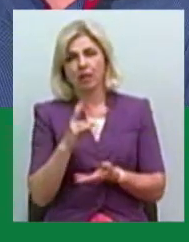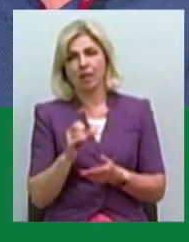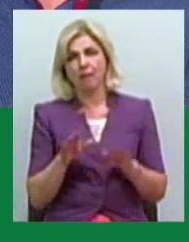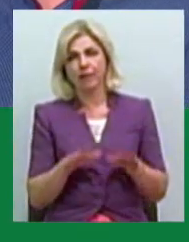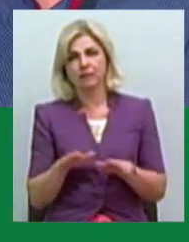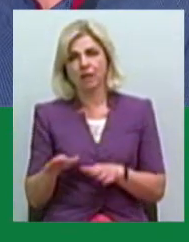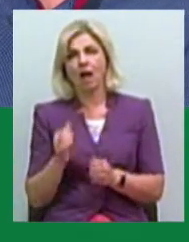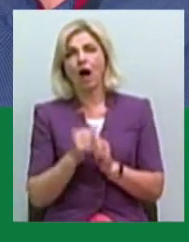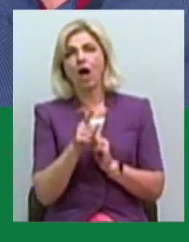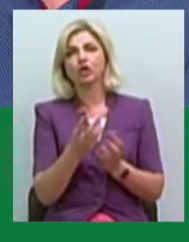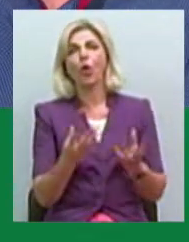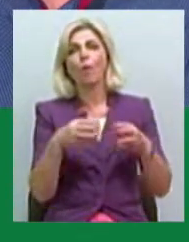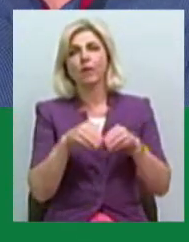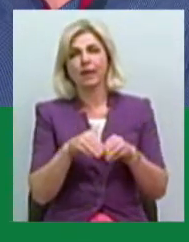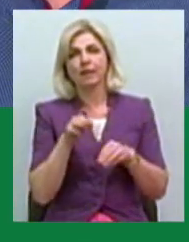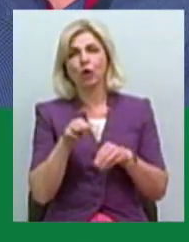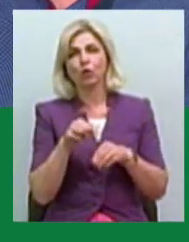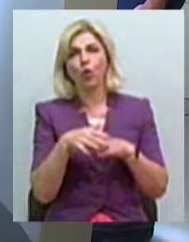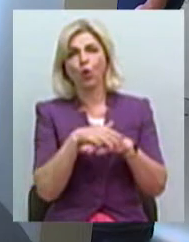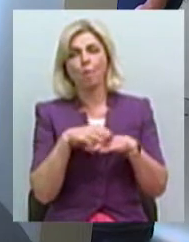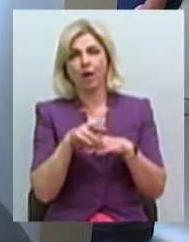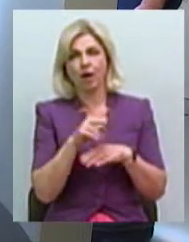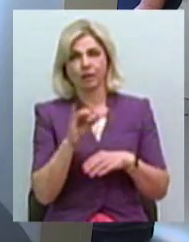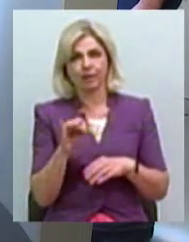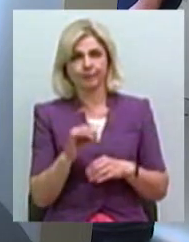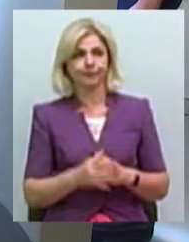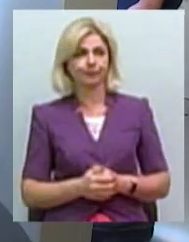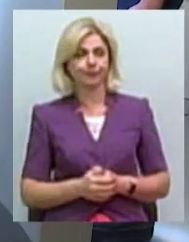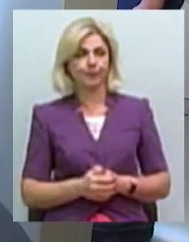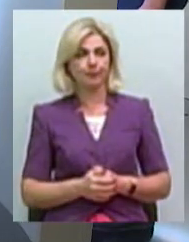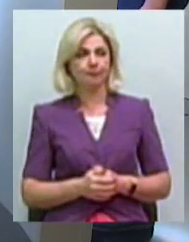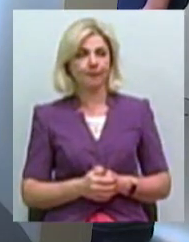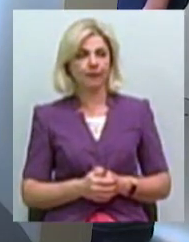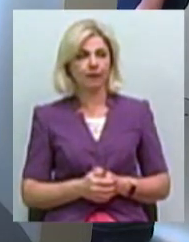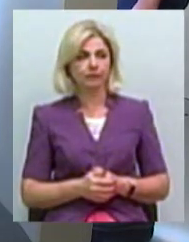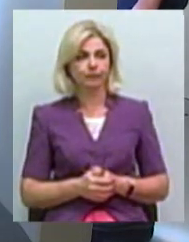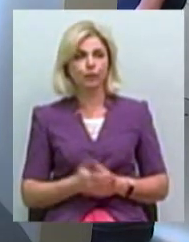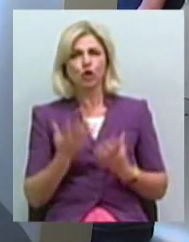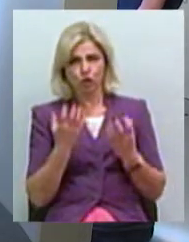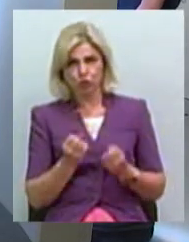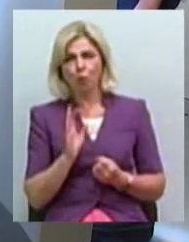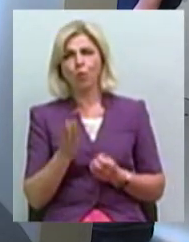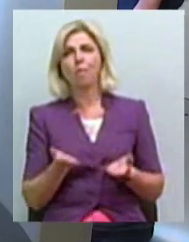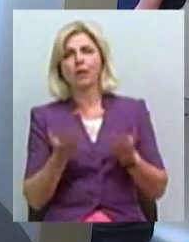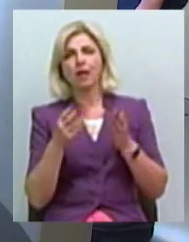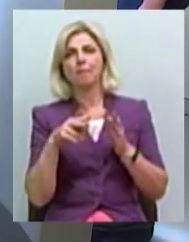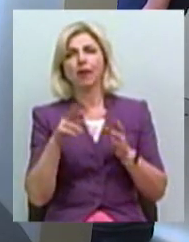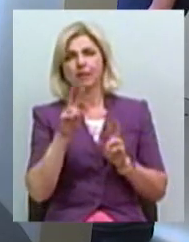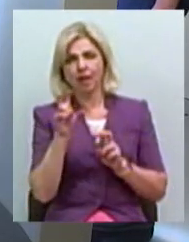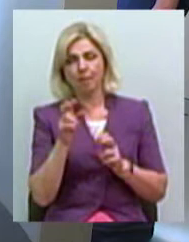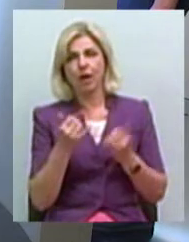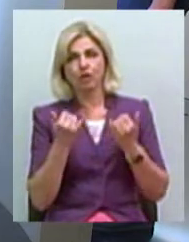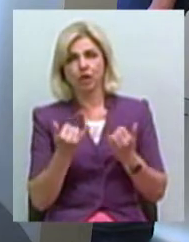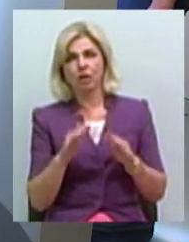кожній об'єднаній територіальній громаді. Районних адміністрацій, префектів ми ще сьогодні торкнемося, у нас є з цього приводу коментарі. Зараз я планую